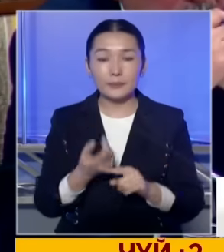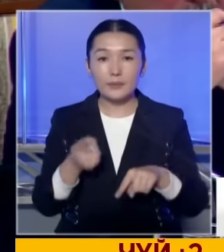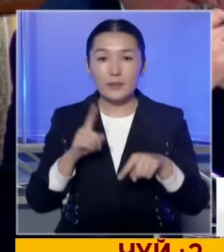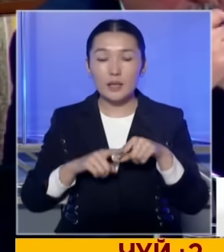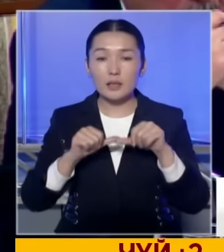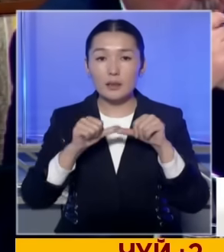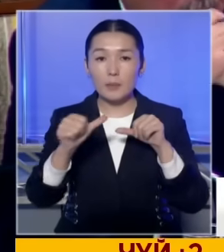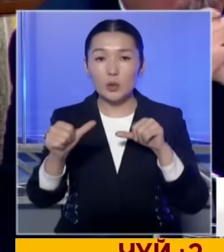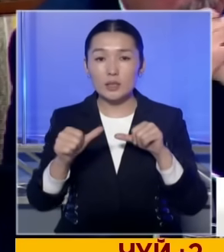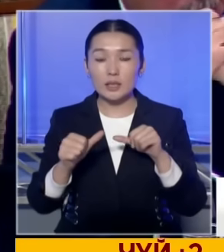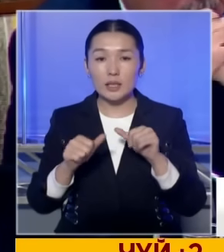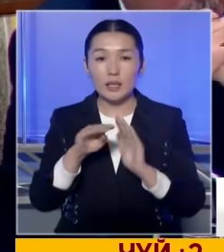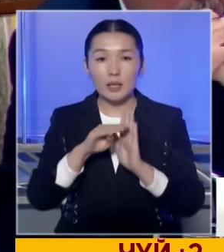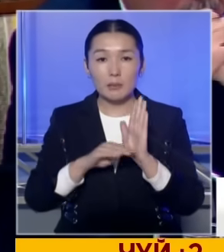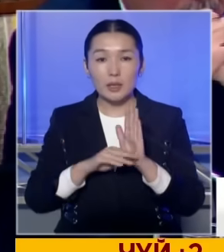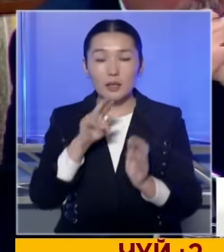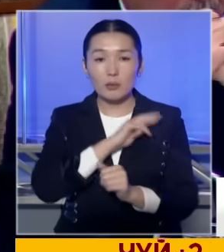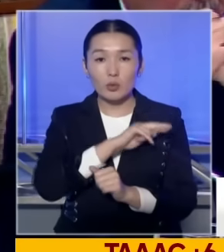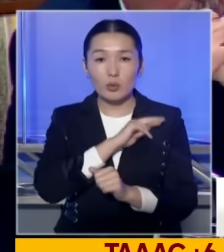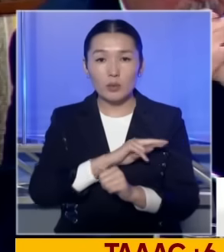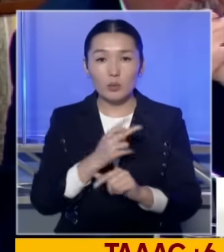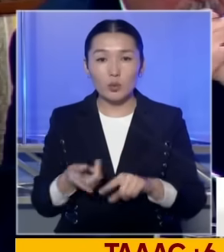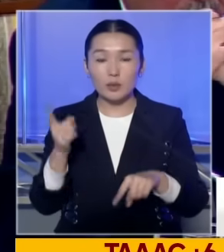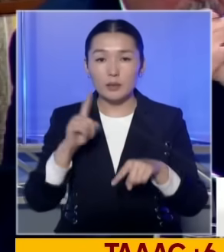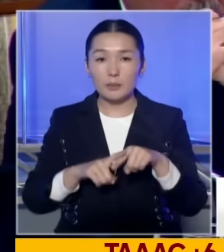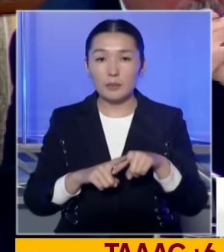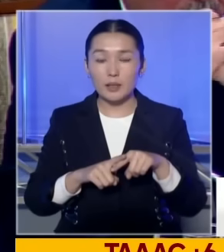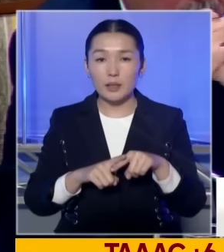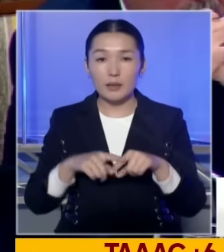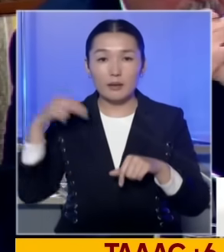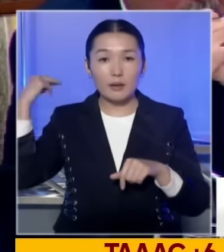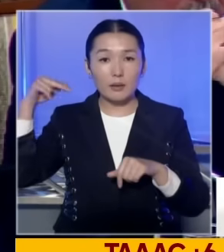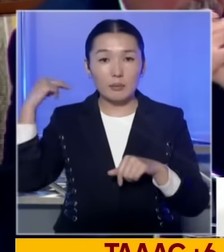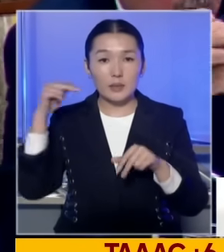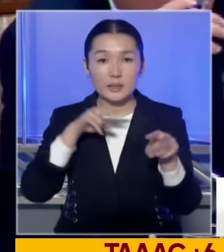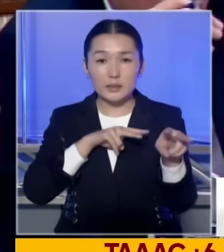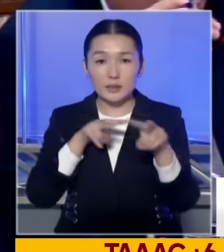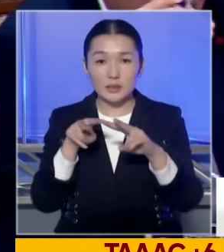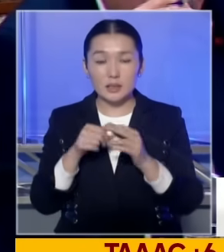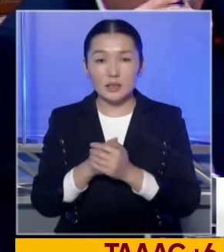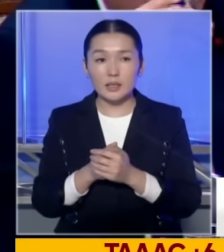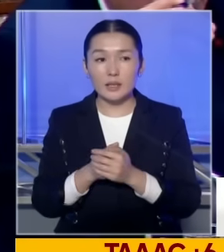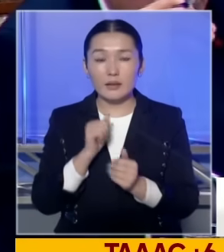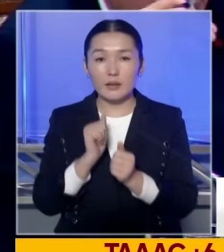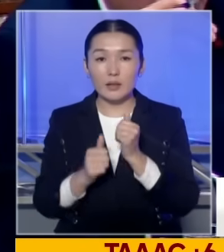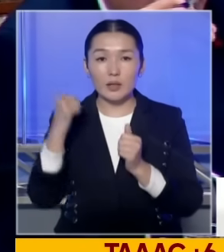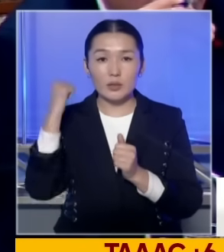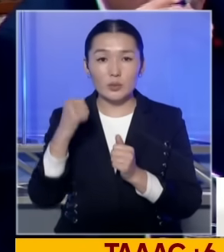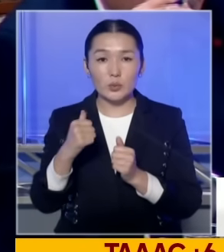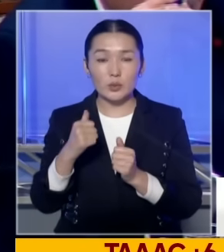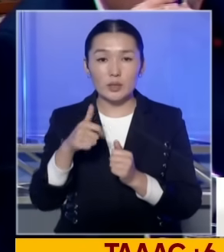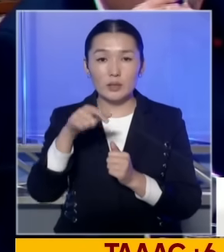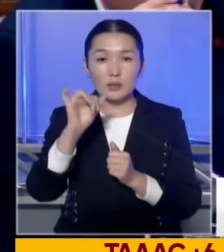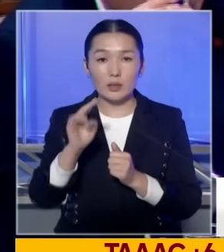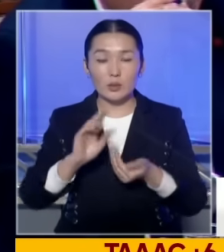дагы программа иштеп атабыз. Бул жеке президенттин көзөмөлүндө, ал киши жума сайын ушул ГИК